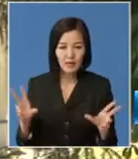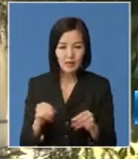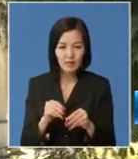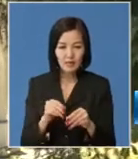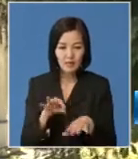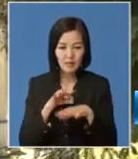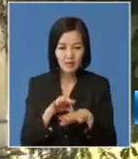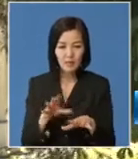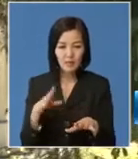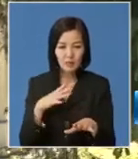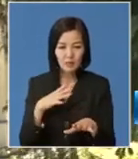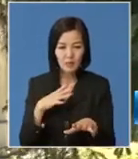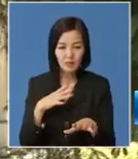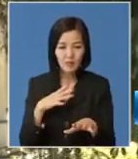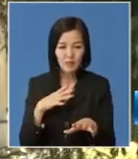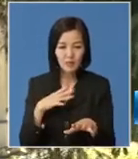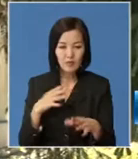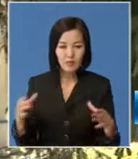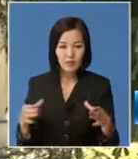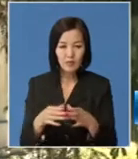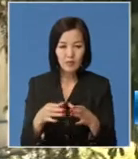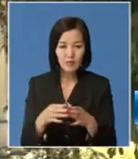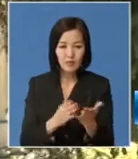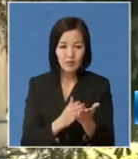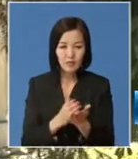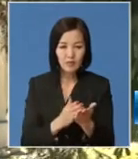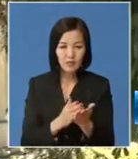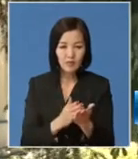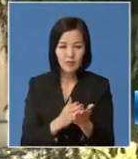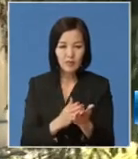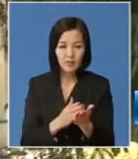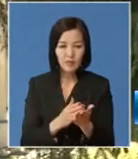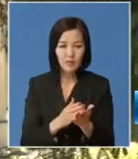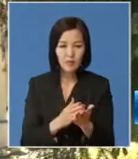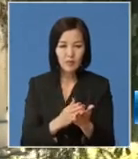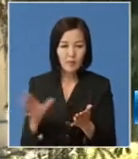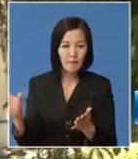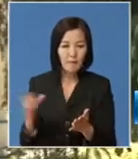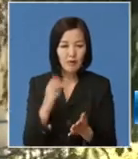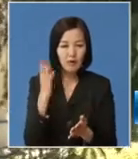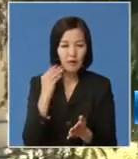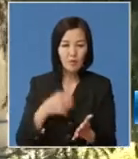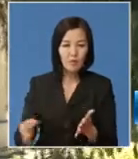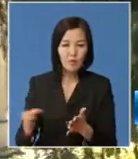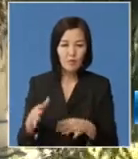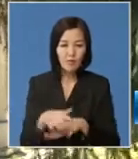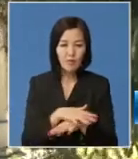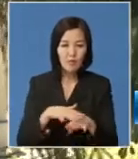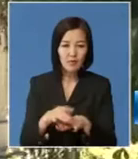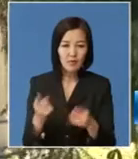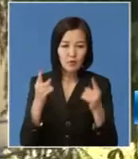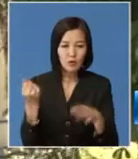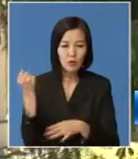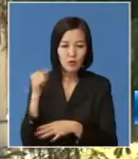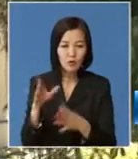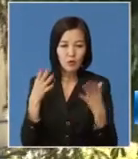өтті. Осы біздің департаменттің қызметкерлерінің атынан, өзімнің атынан бүкіл Алматы облысының тұрғындарын ұлы жеңіс